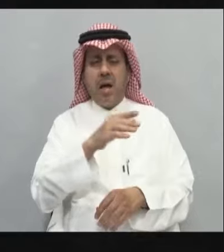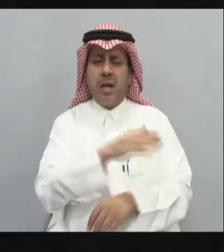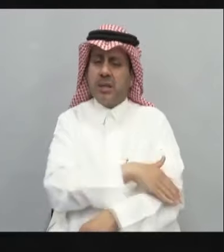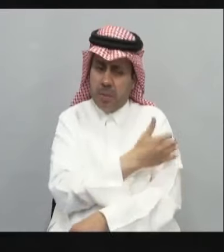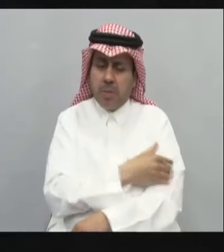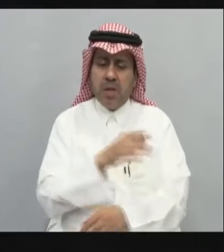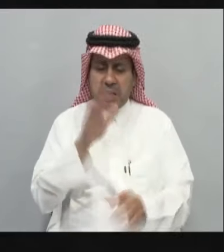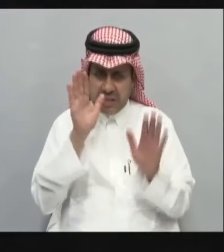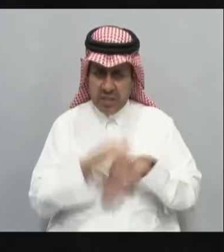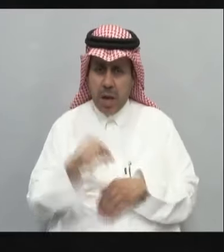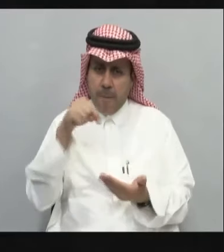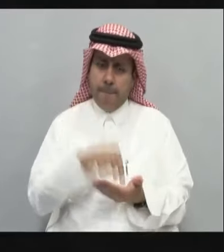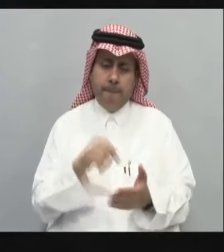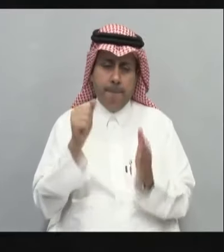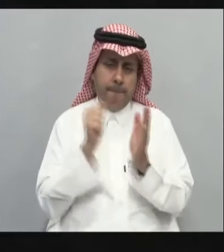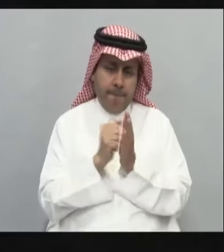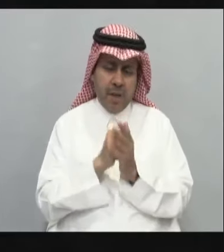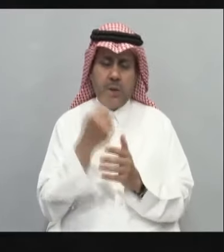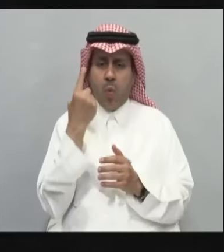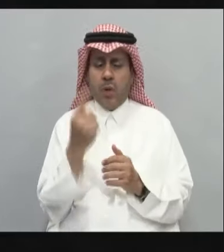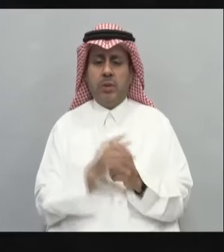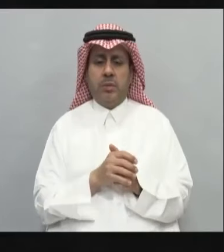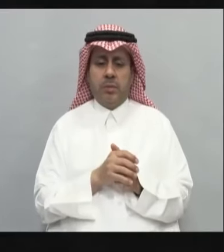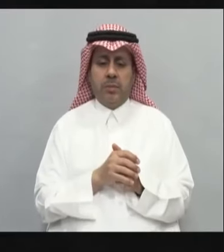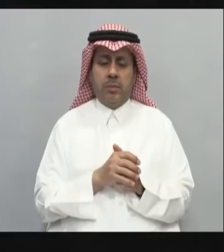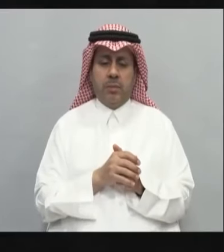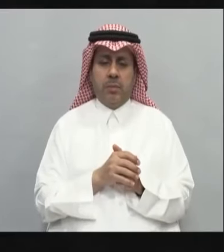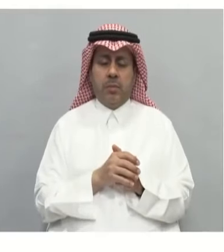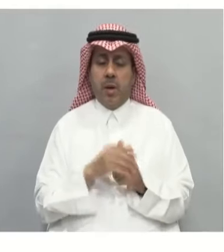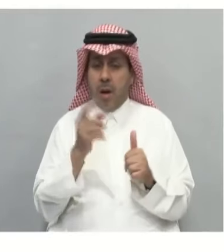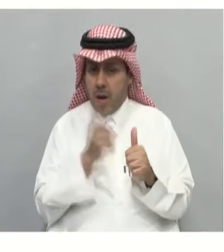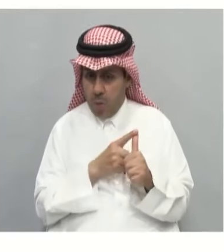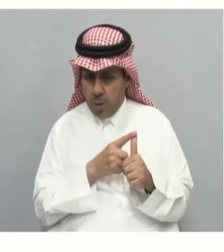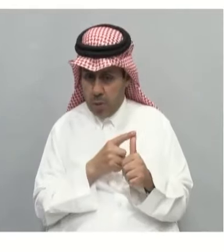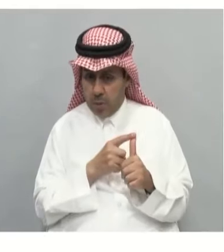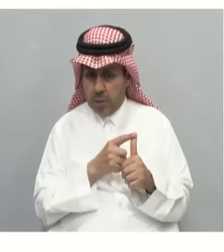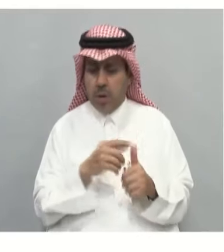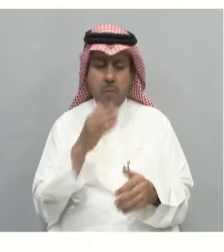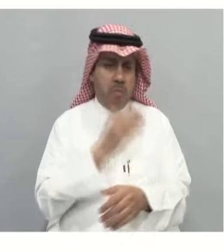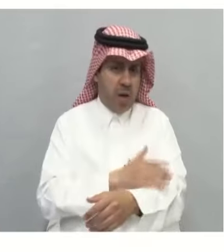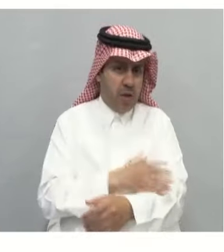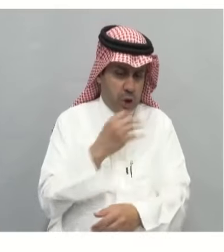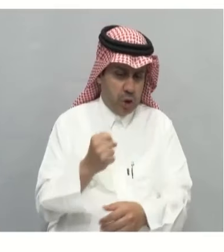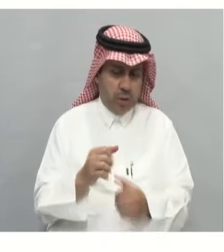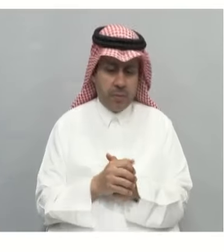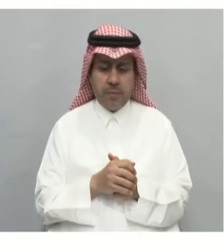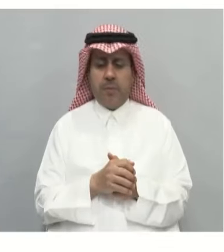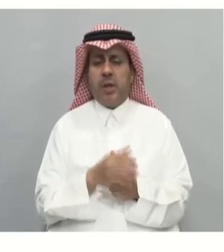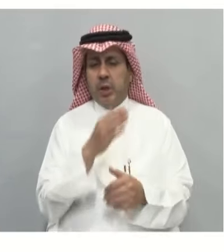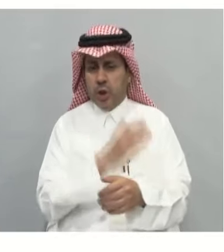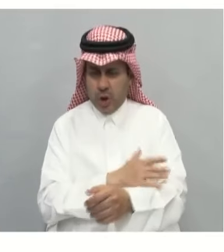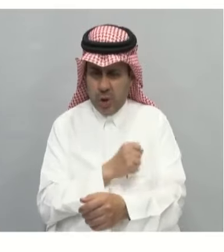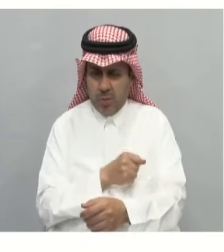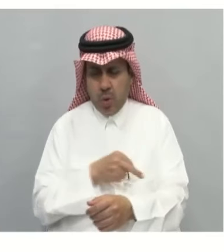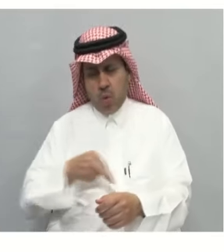الطالبات ما رايكم عذران قلنا واحد اثنين فقط احسنتم العذر الاول المرض الذي يشق